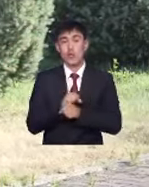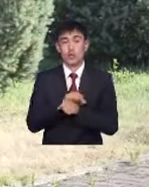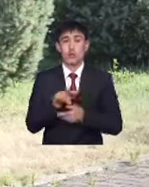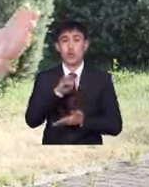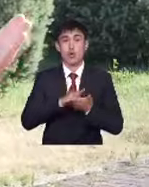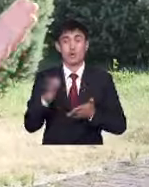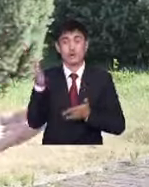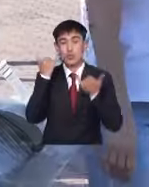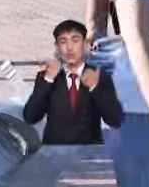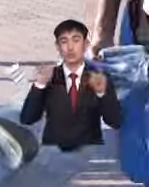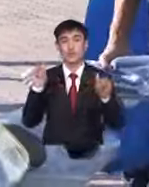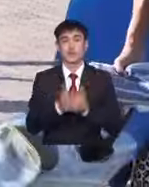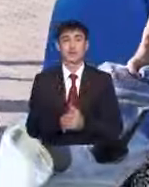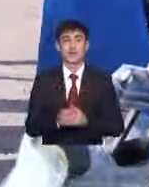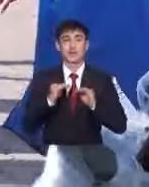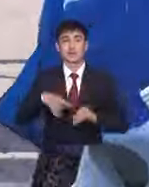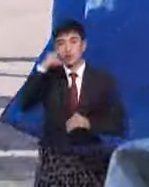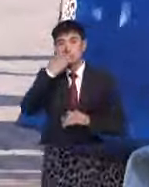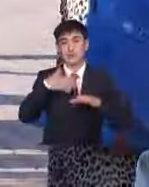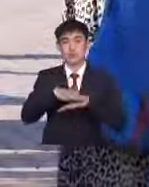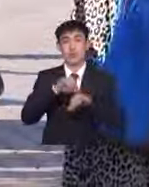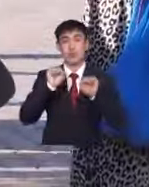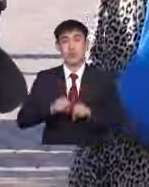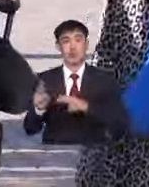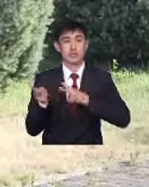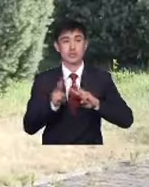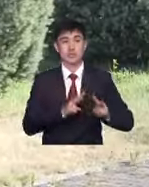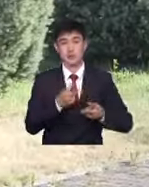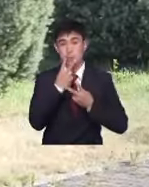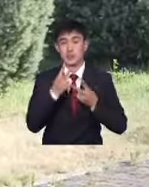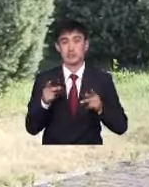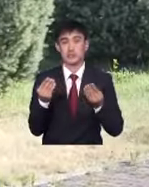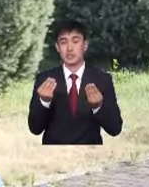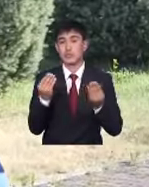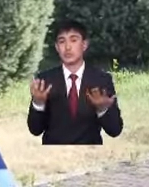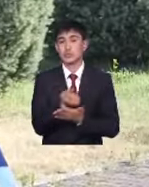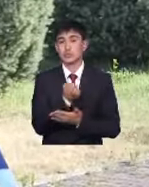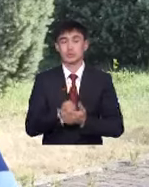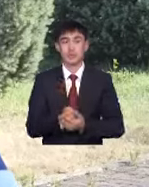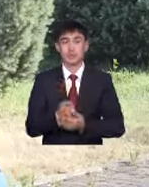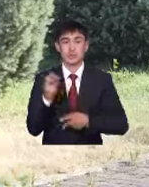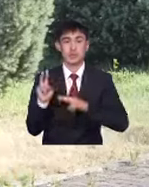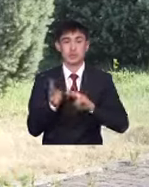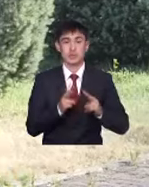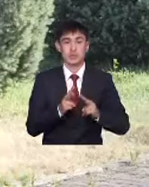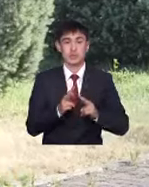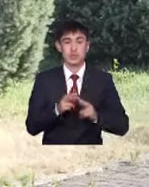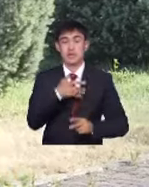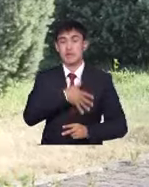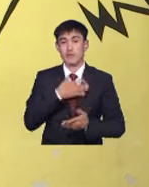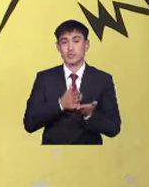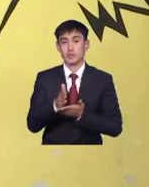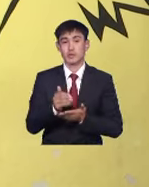были в шоке как дети казахской национальности могут танцевать и показывать такие достойные танцы именно в кавказском